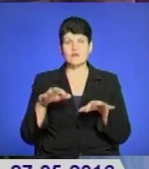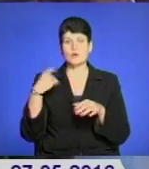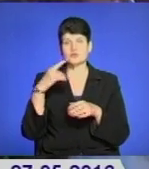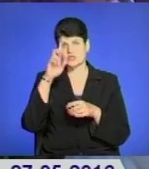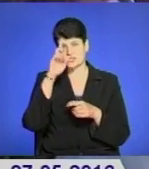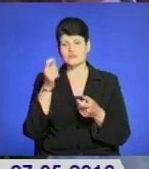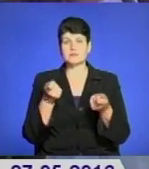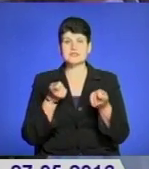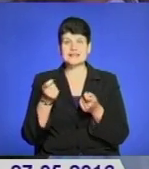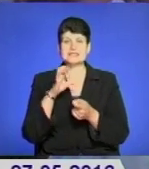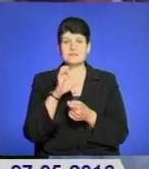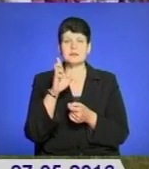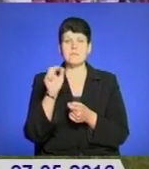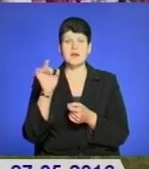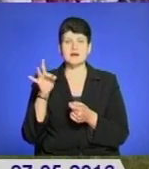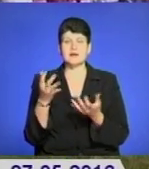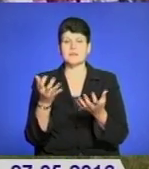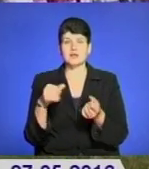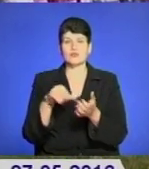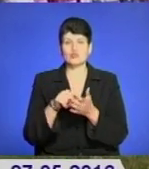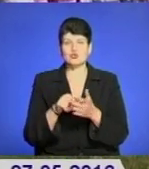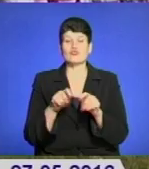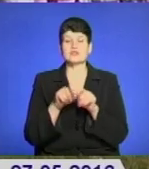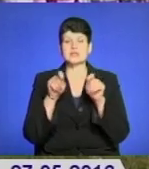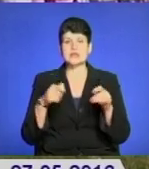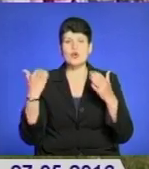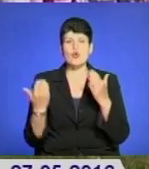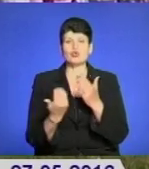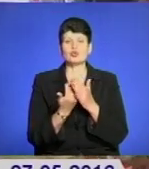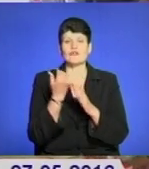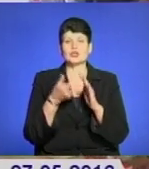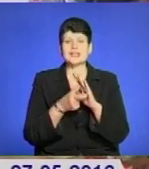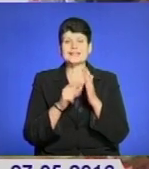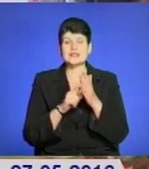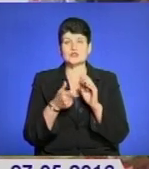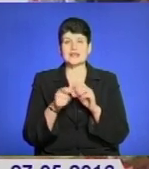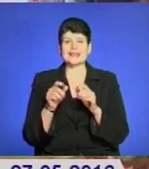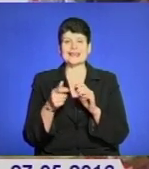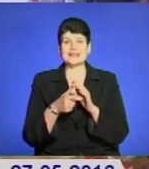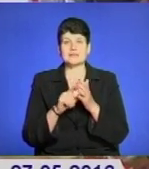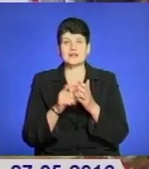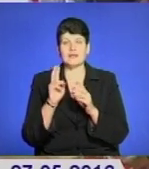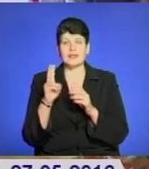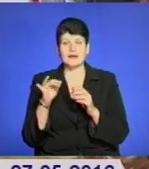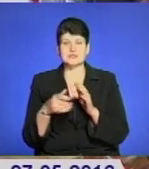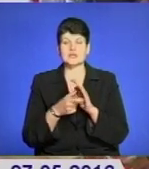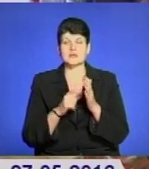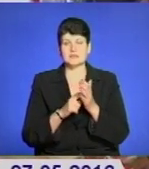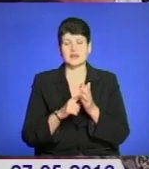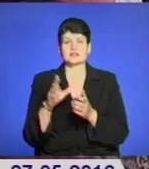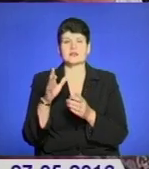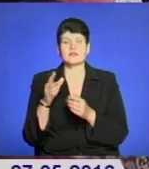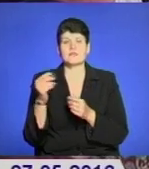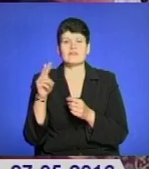державної адміністрації Степан Барна взяв участь у відкритті оновленої класної кімнати у Рибниківській загальноосвітній школі першого